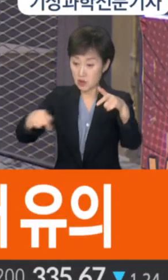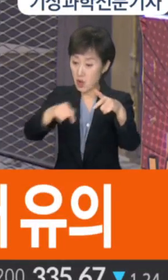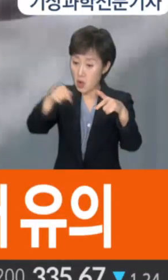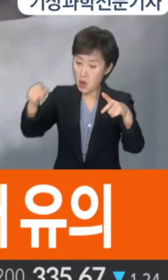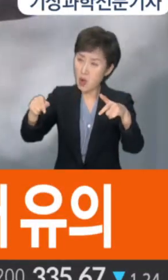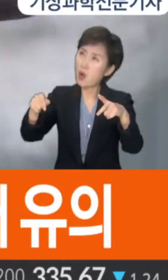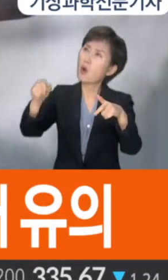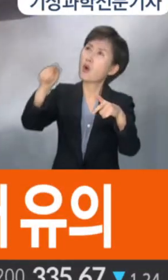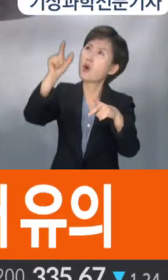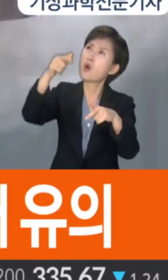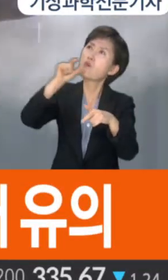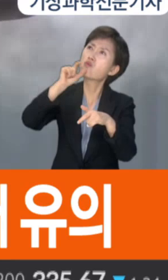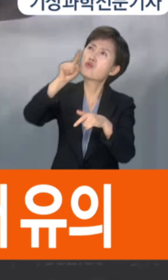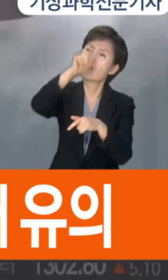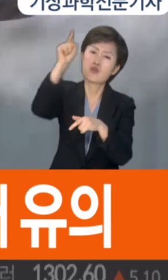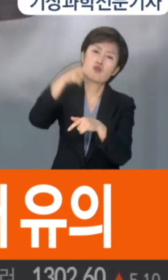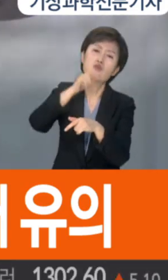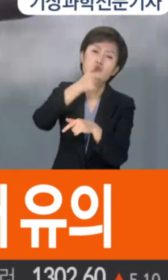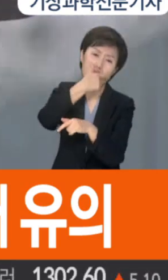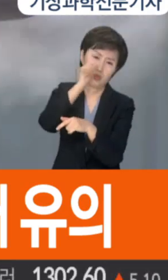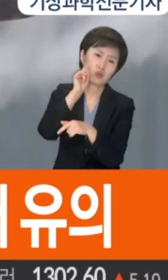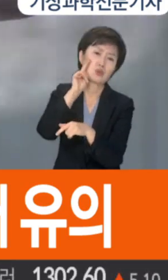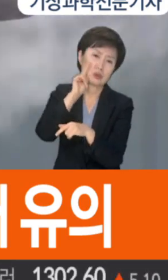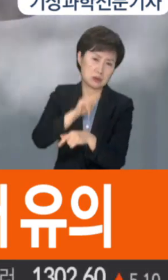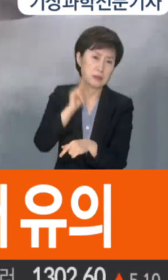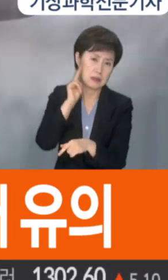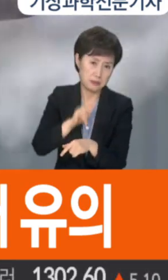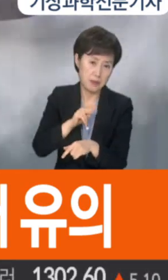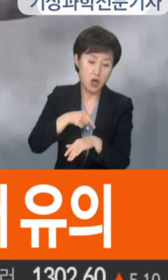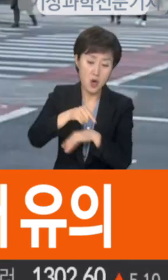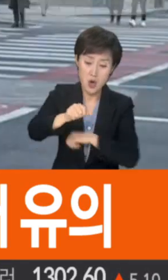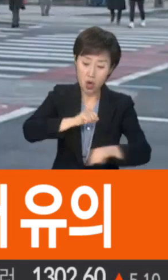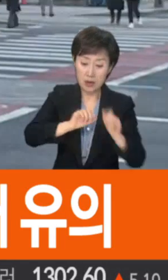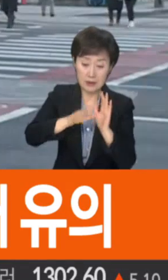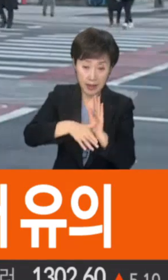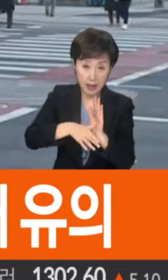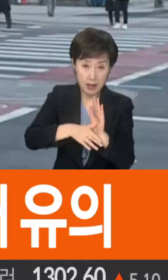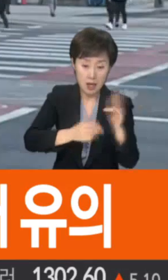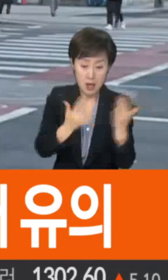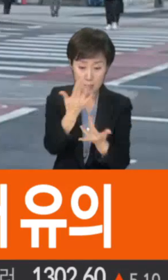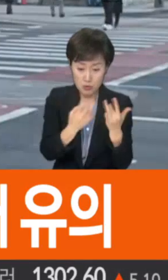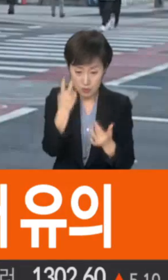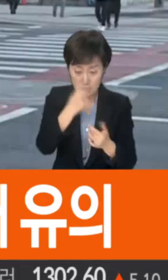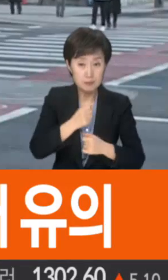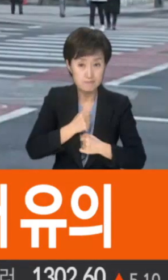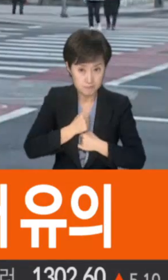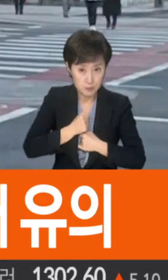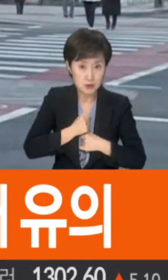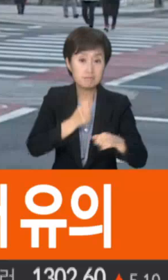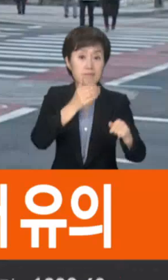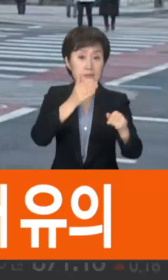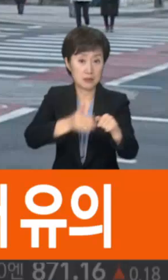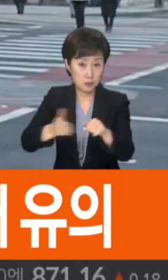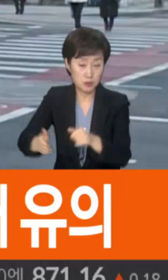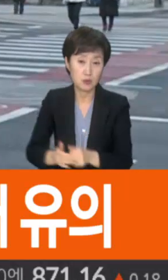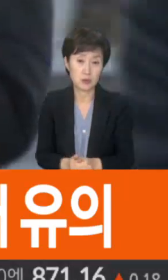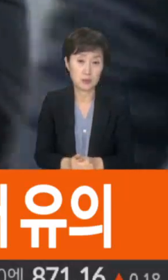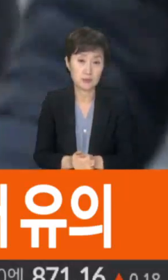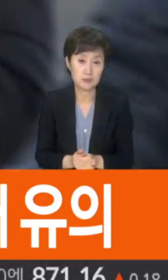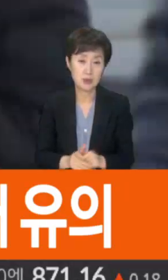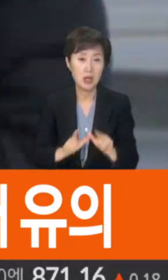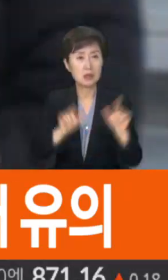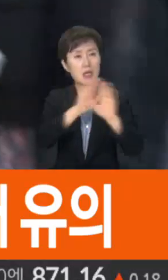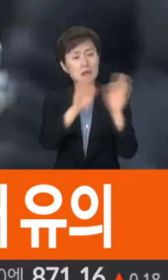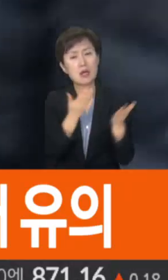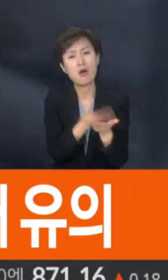중심으로는 건조주의보도 내려졌습니다. 대기가 건조해서 야외 활동할 때 산불 등 화재에 각별히 유의하셔야겠고요. 날씨